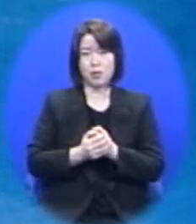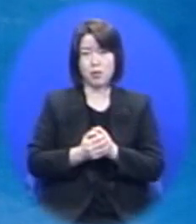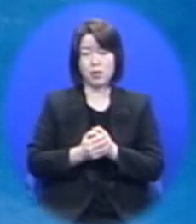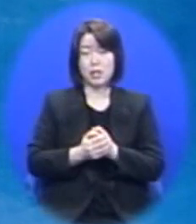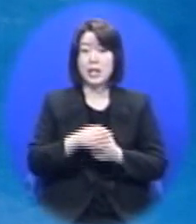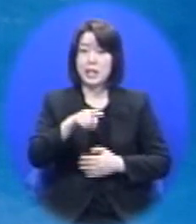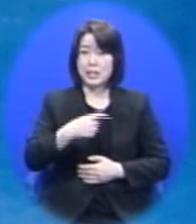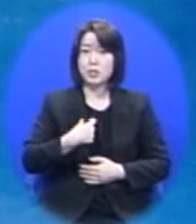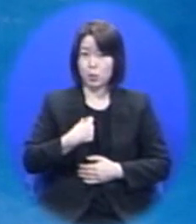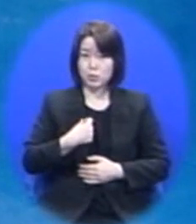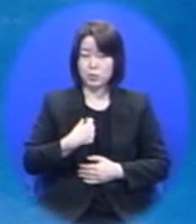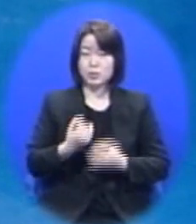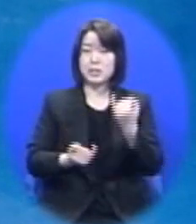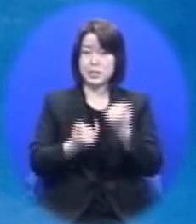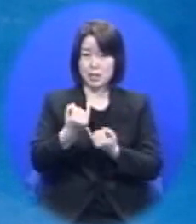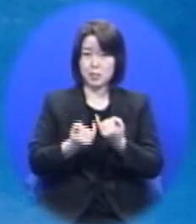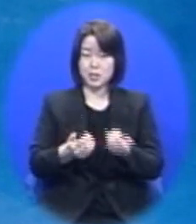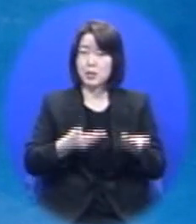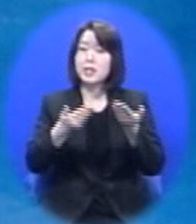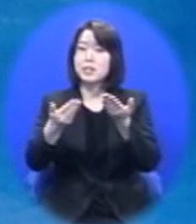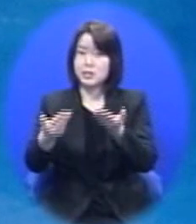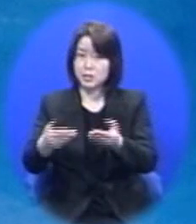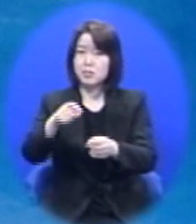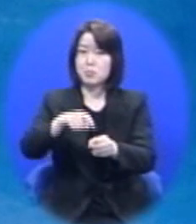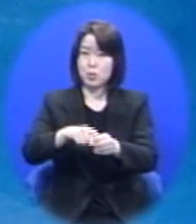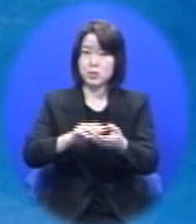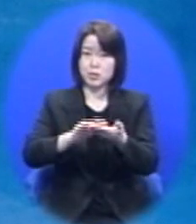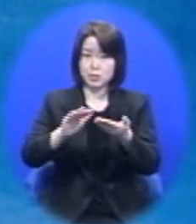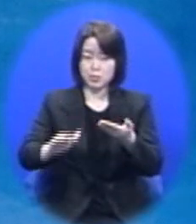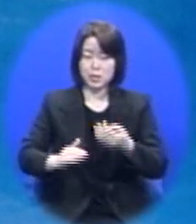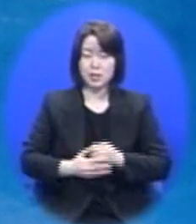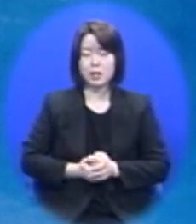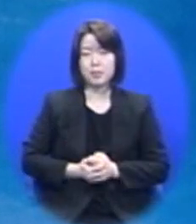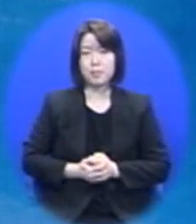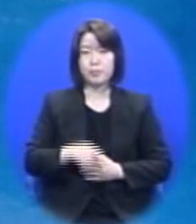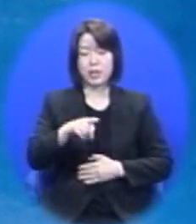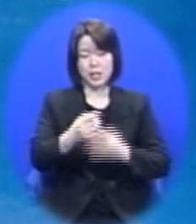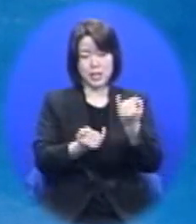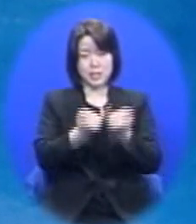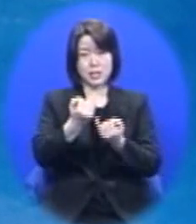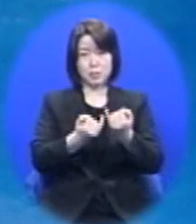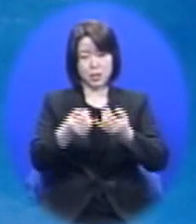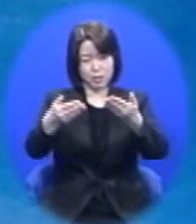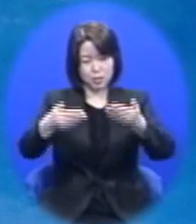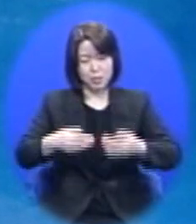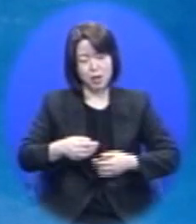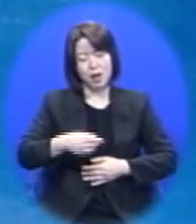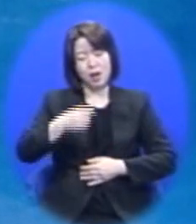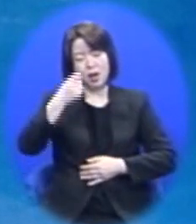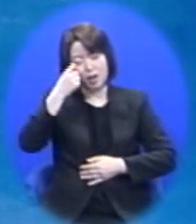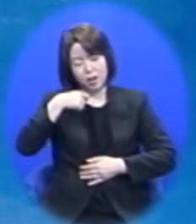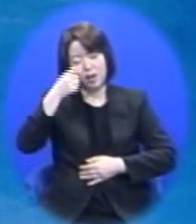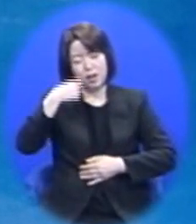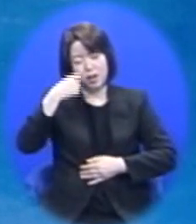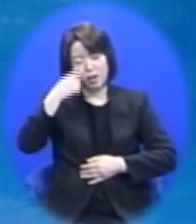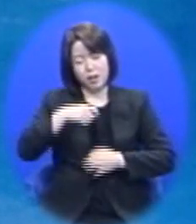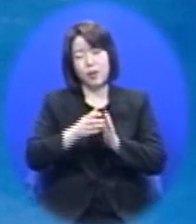이 옷을 자매님에게 드리려고 하는 겁니다. 그 자매가 펑펑 울기